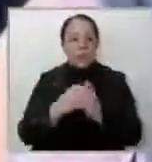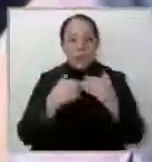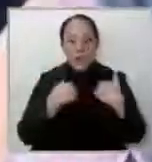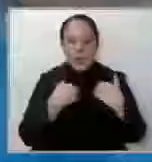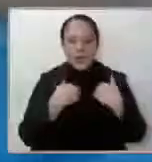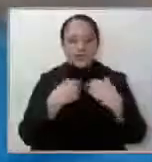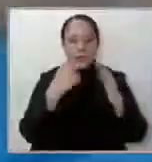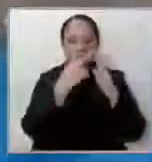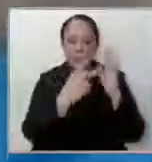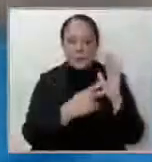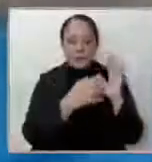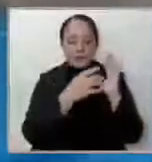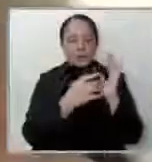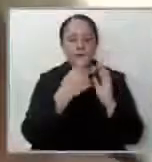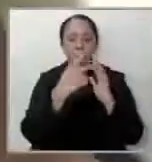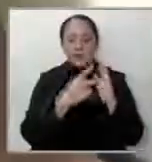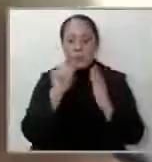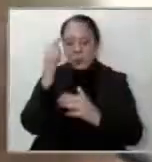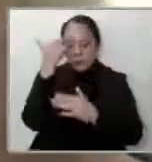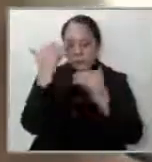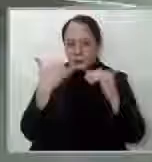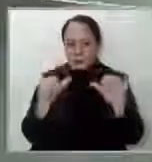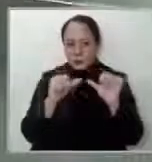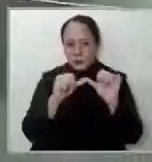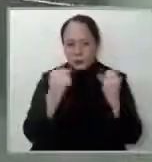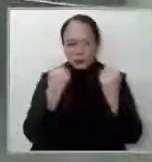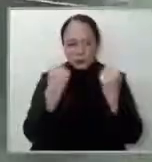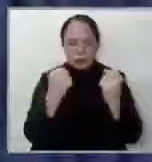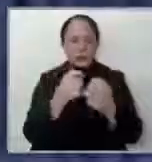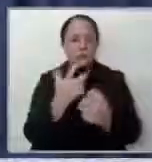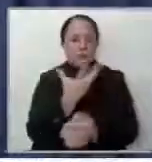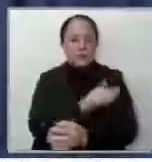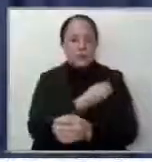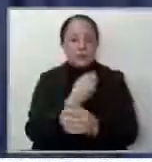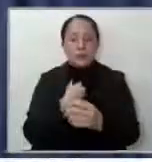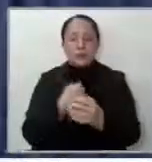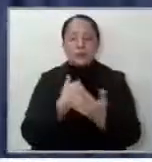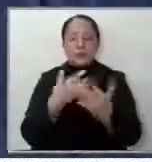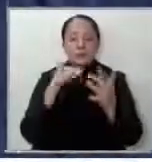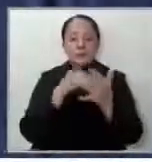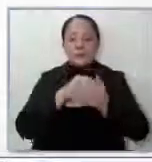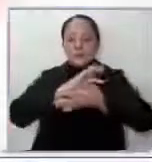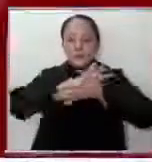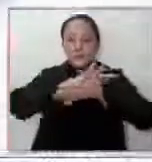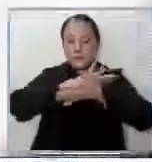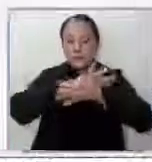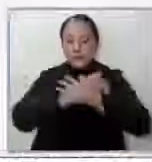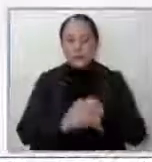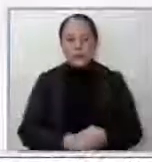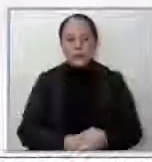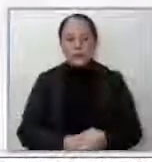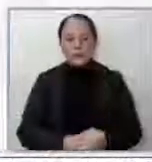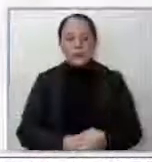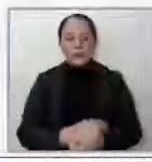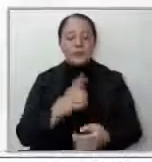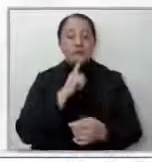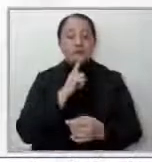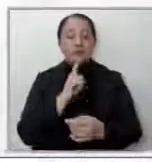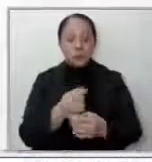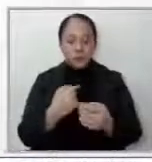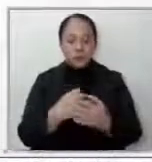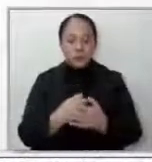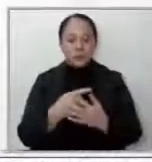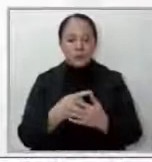ng pamahalaan, patuloy rin ang pinaigting na pagbabakuna ng gobyerno laban sa COVID-19. Sa katunayan, ikinalulugod